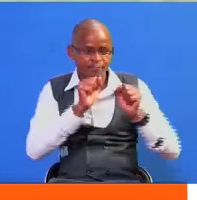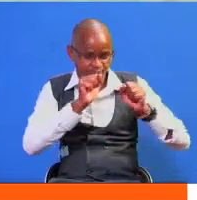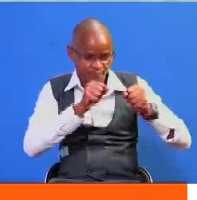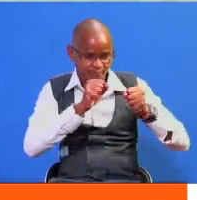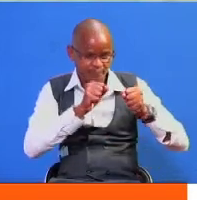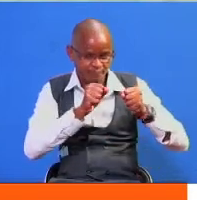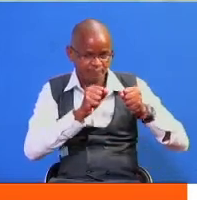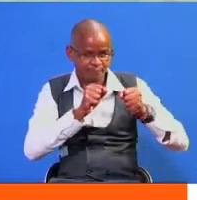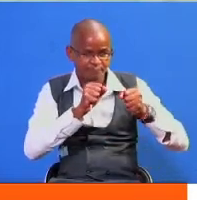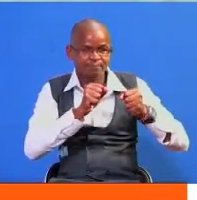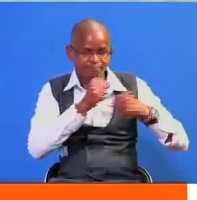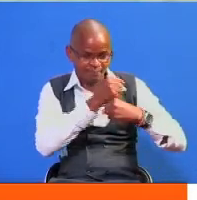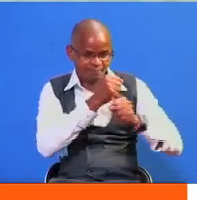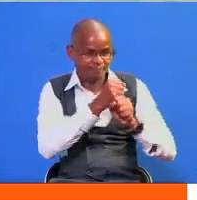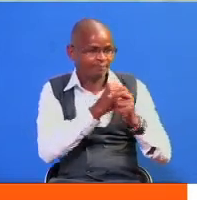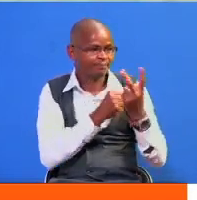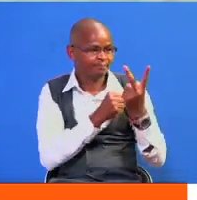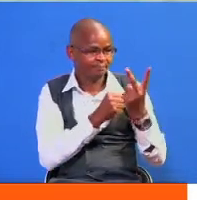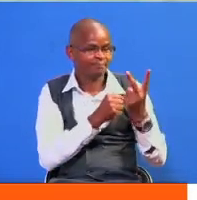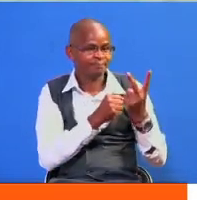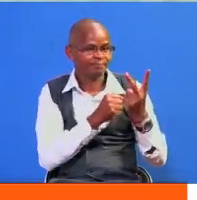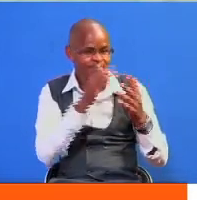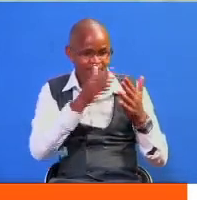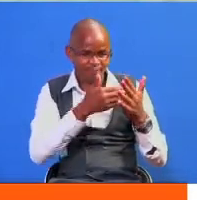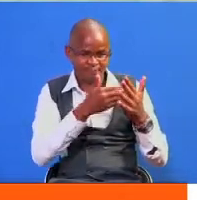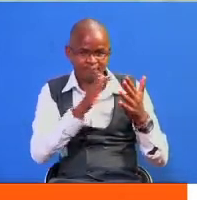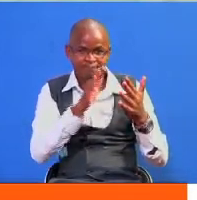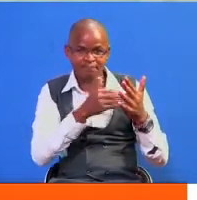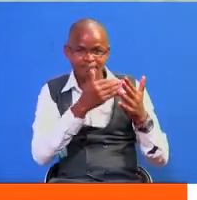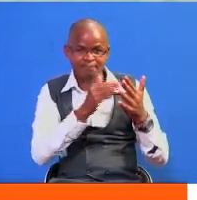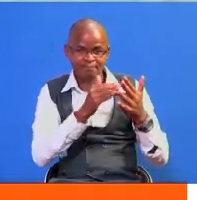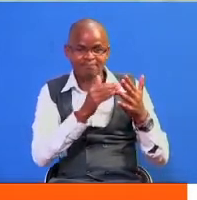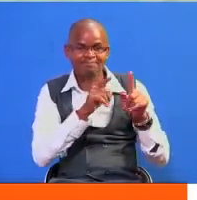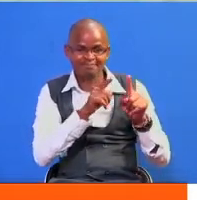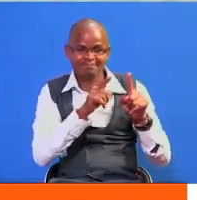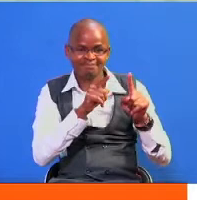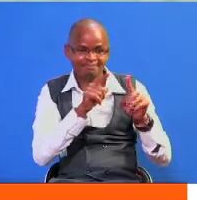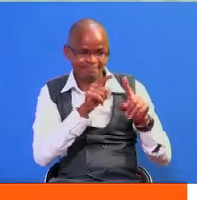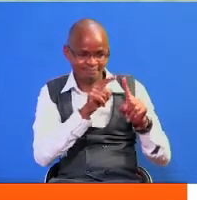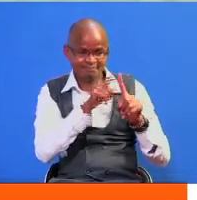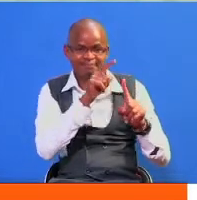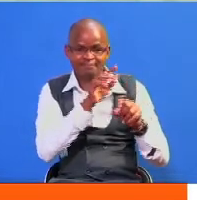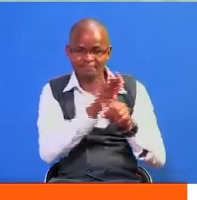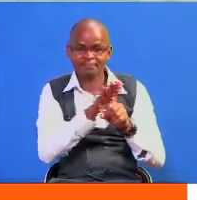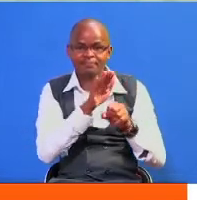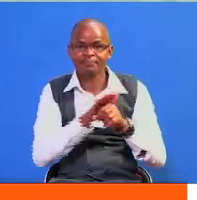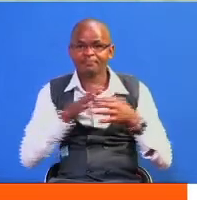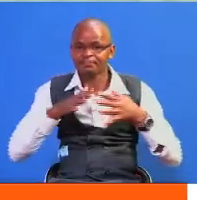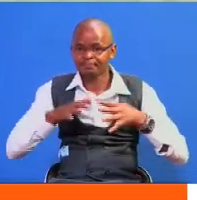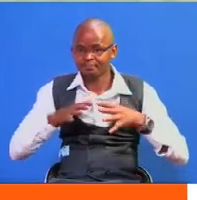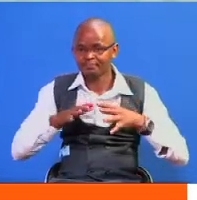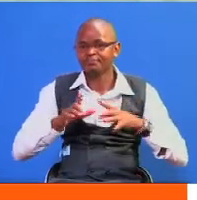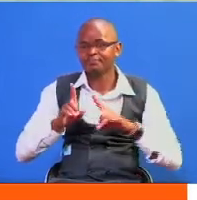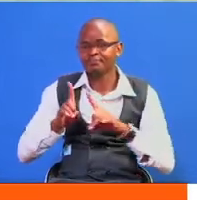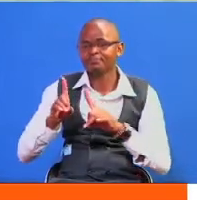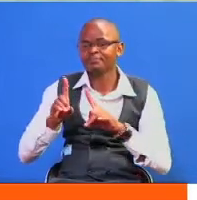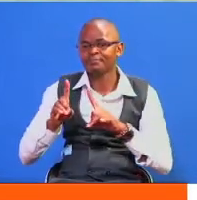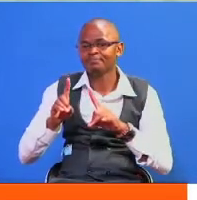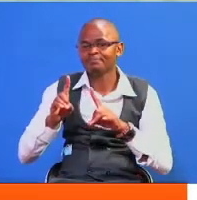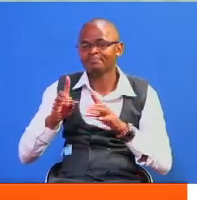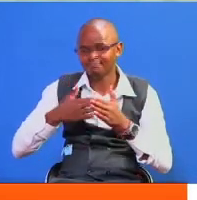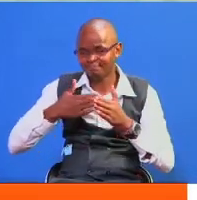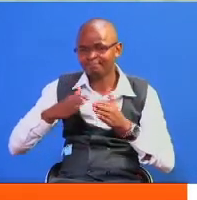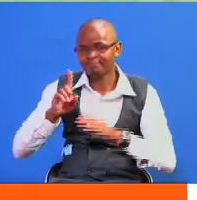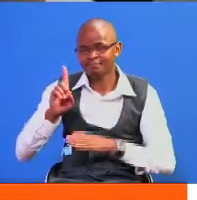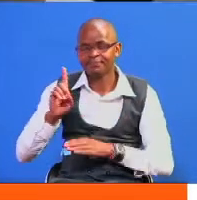za kuzindua nyimbo mbili Unaweza na Niguze, nyimbo ambazo zimegusa mioyo ya watu wengi na kupewa sifa